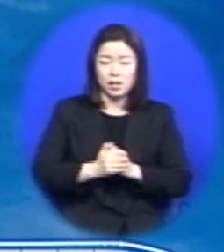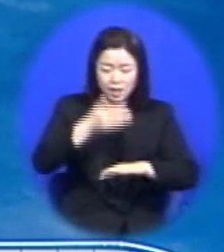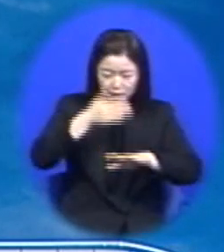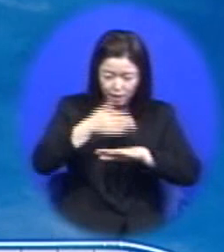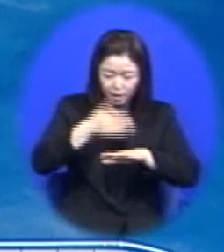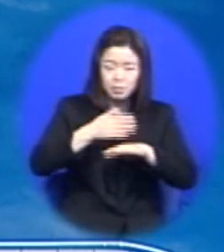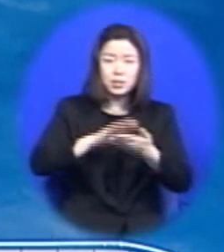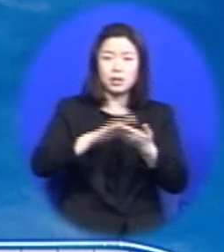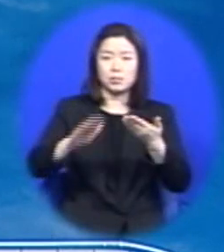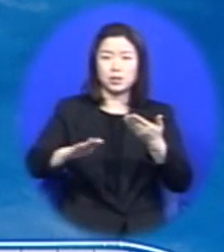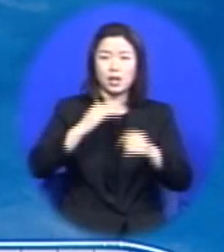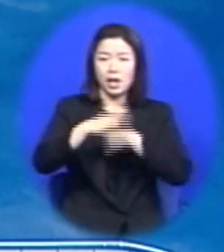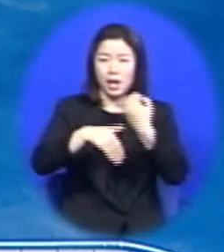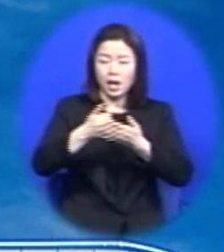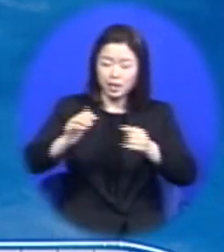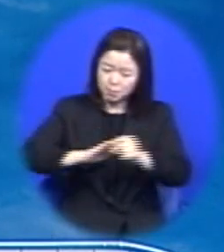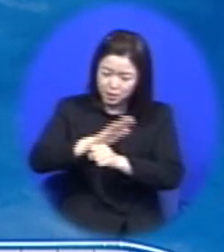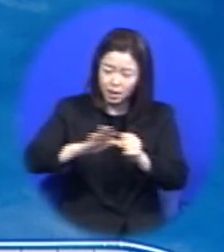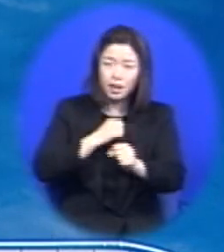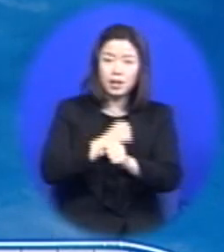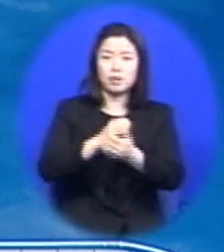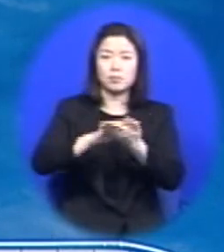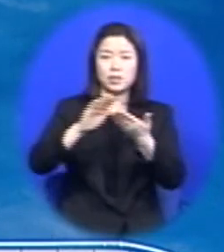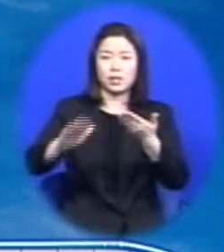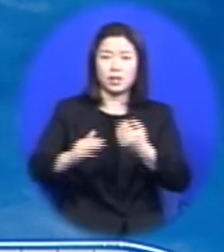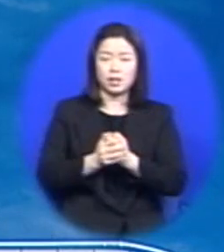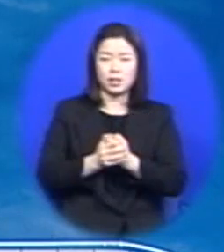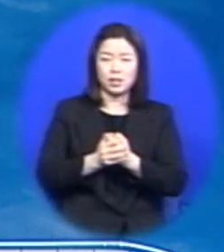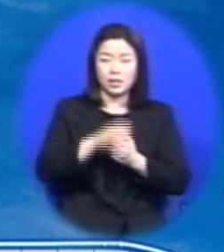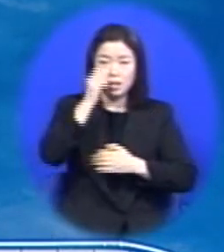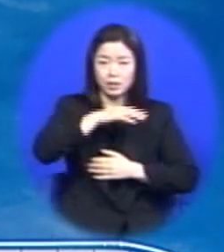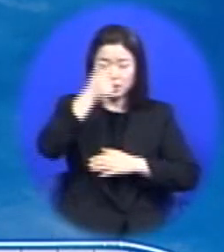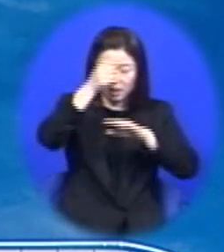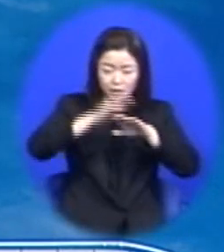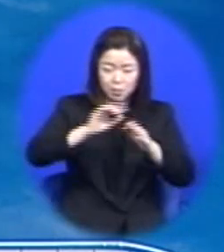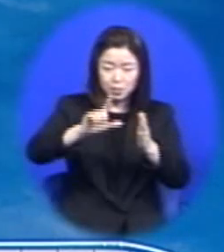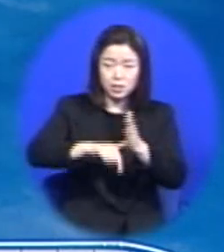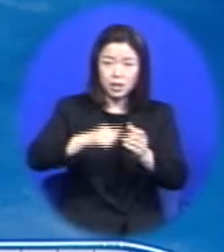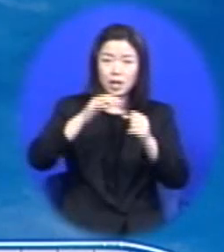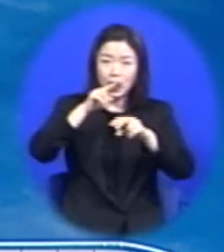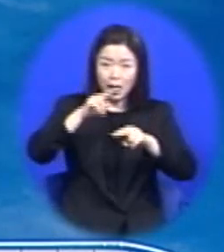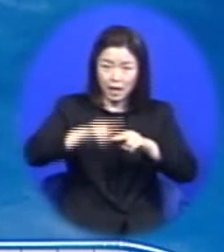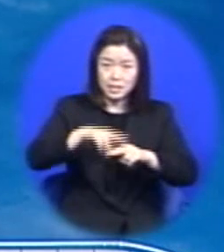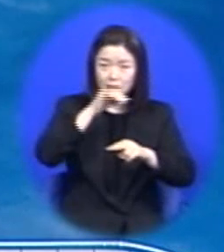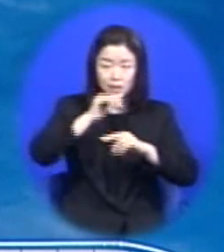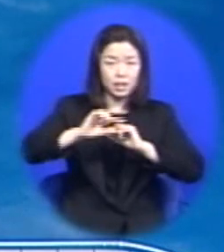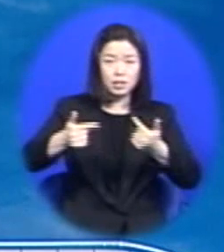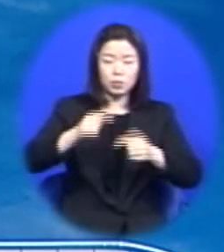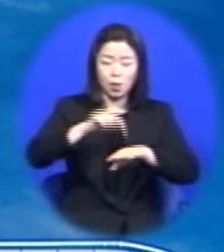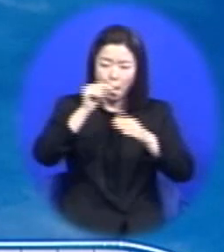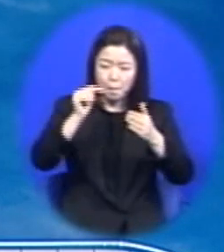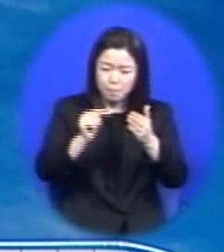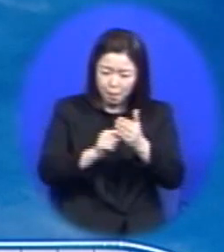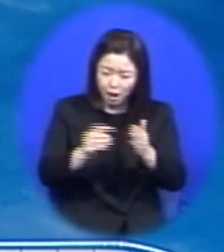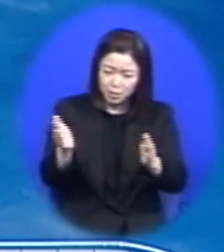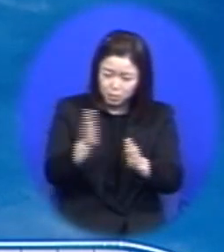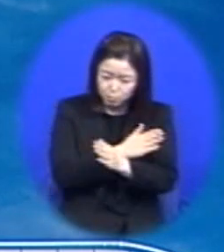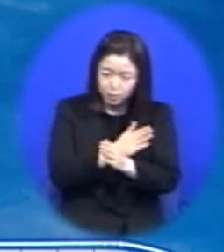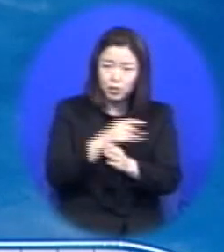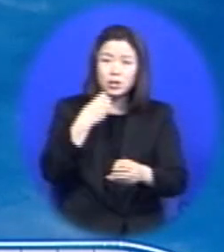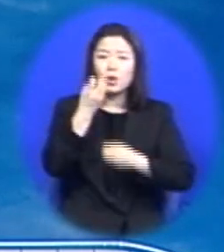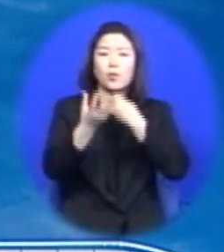감사합니다. 하나님 사랑합니다. 그냥 예배 시간에 앉아있는 게 아니고 마음으로부터 그런 고백이 나와요. 하나님을